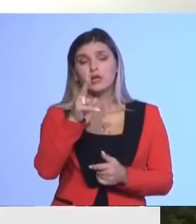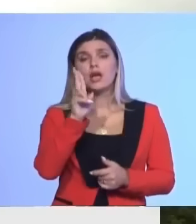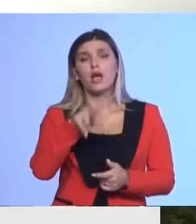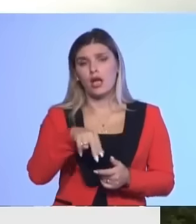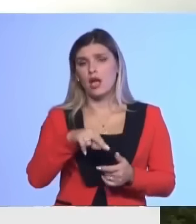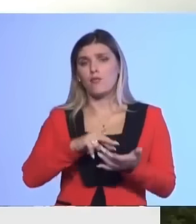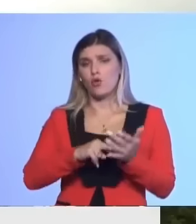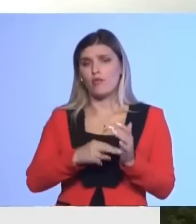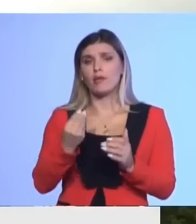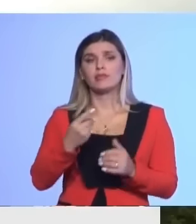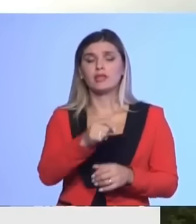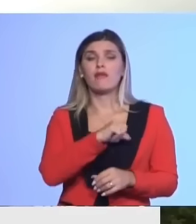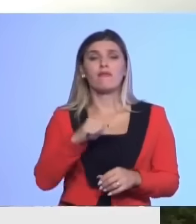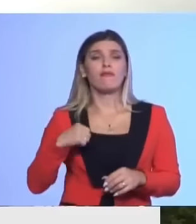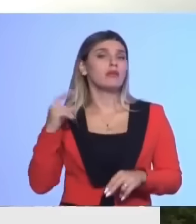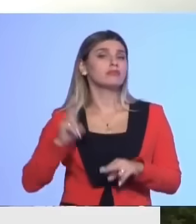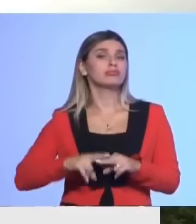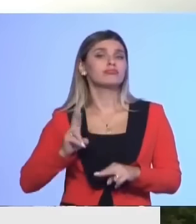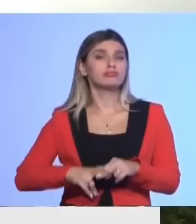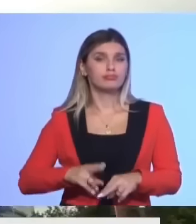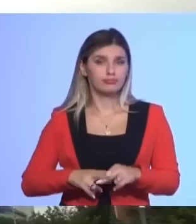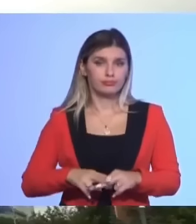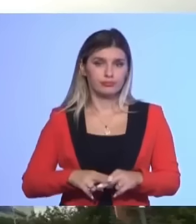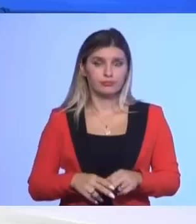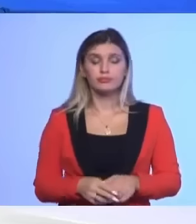të veprimeve të autoriteteve vendore.